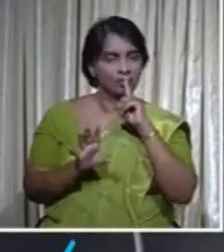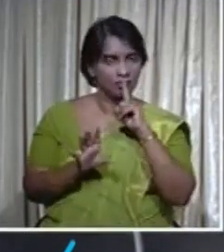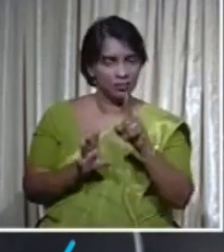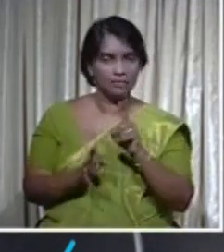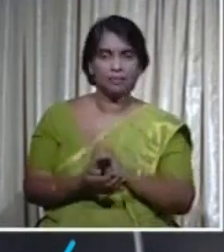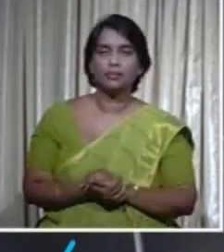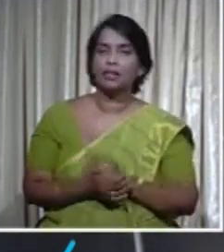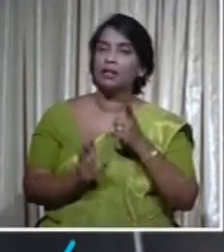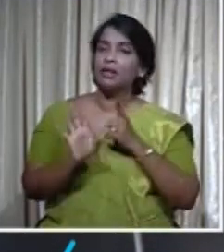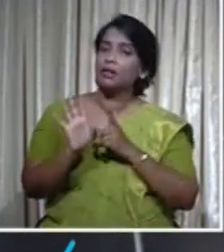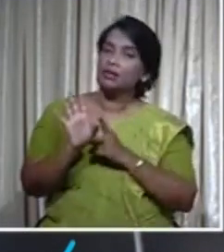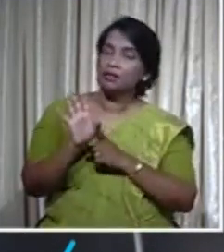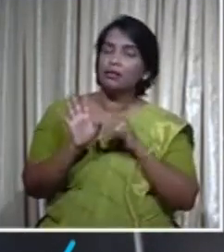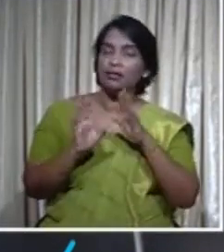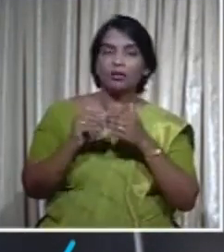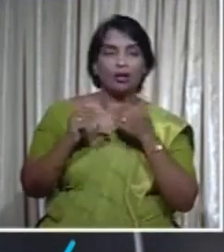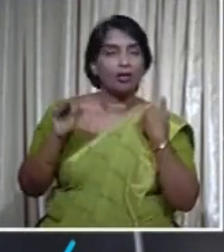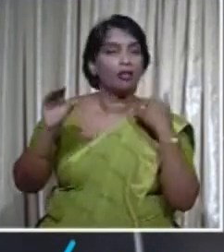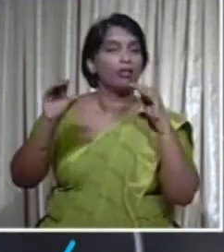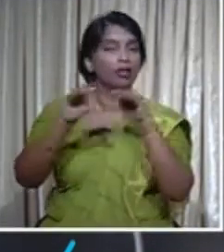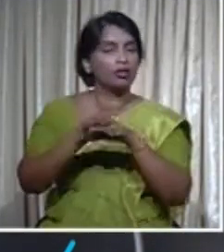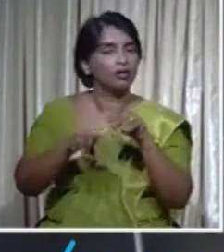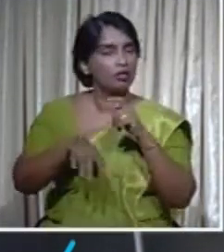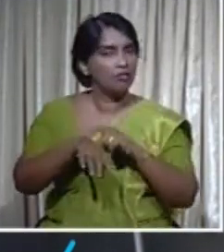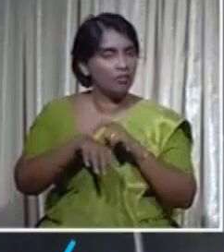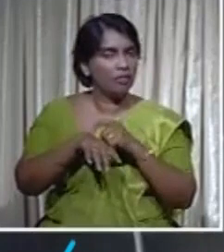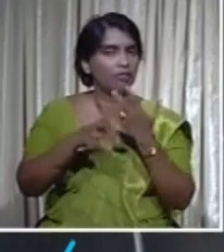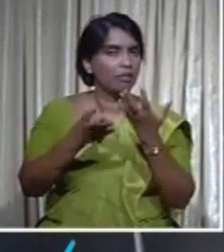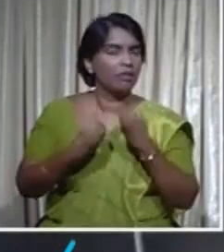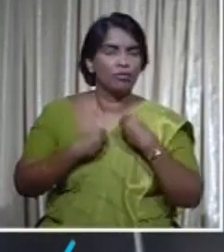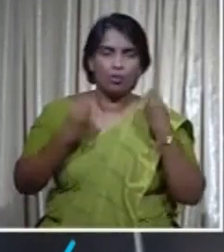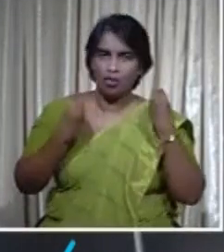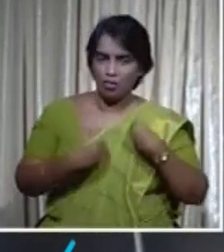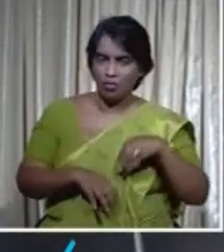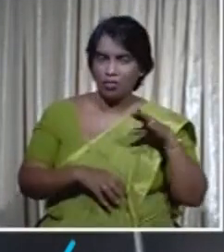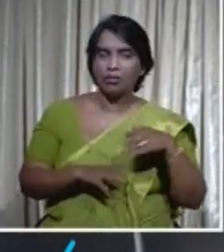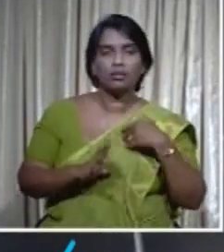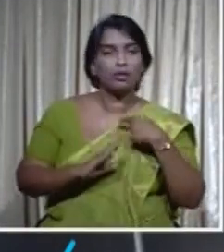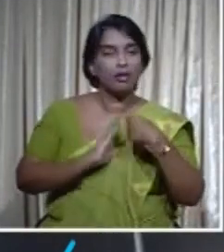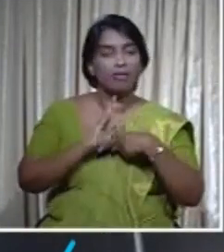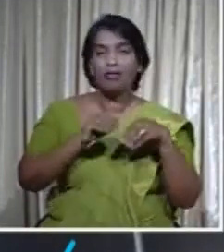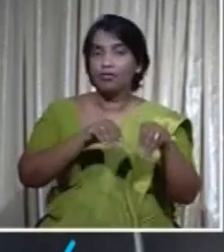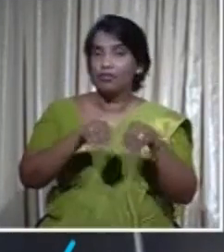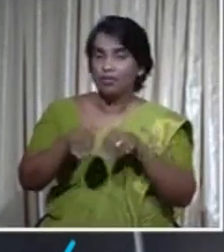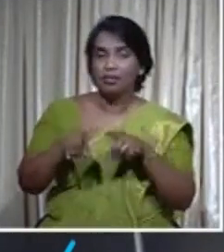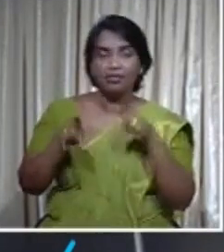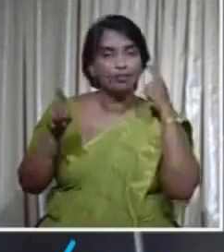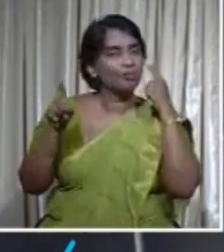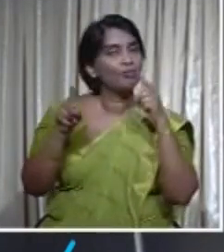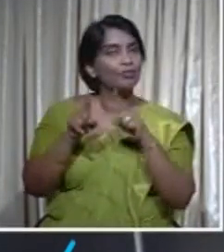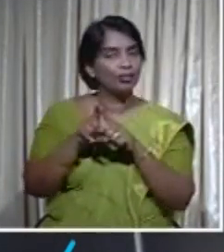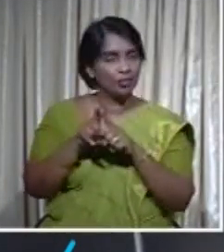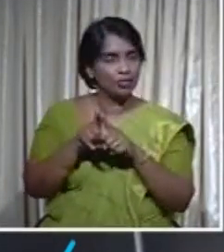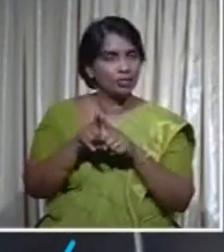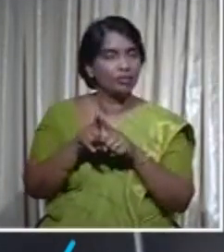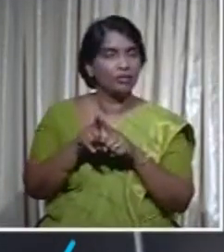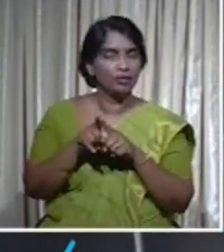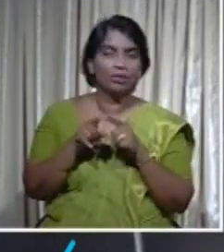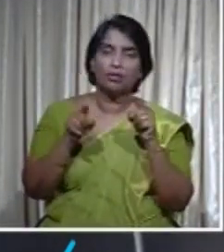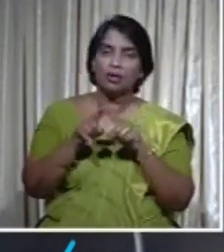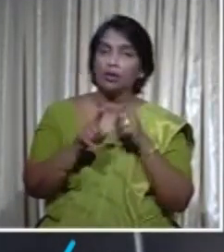வாய்ப்பு புறக்கணிக்கப்படுகிறது. எங்களுடைய விவசாயிகளை பொறுத்தமட்டிலே, எங்களுடைய ஆசிரியர்களை